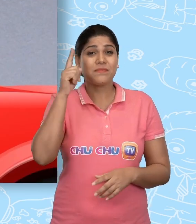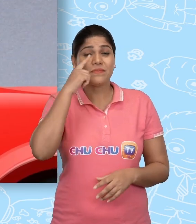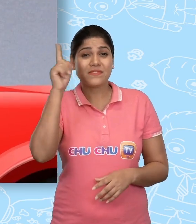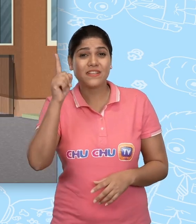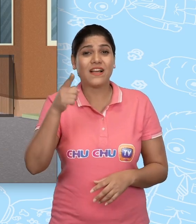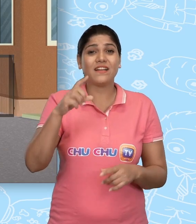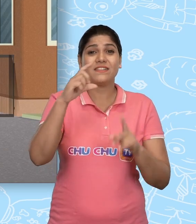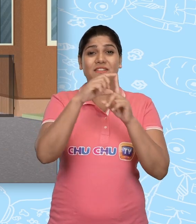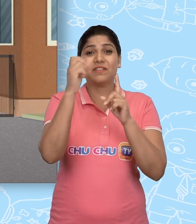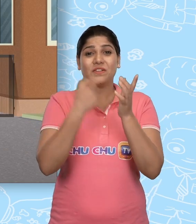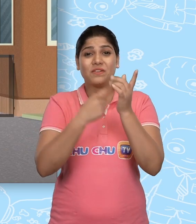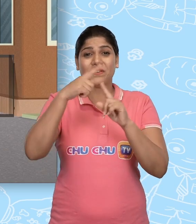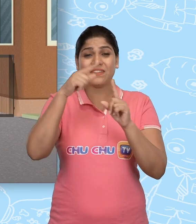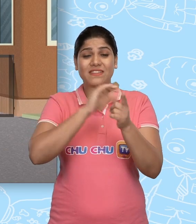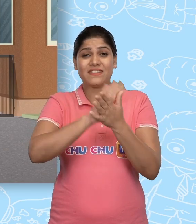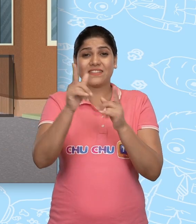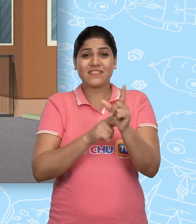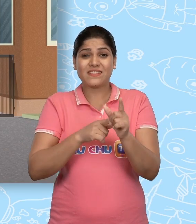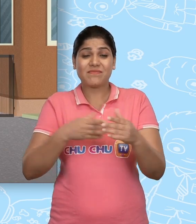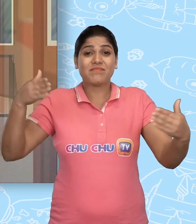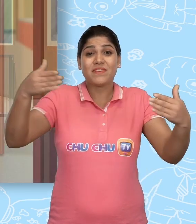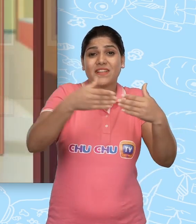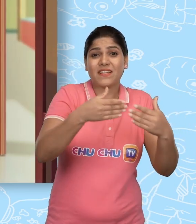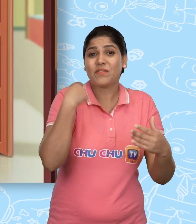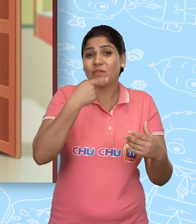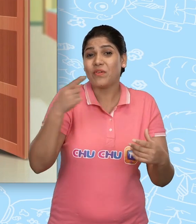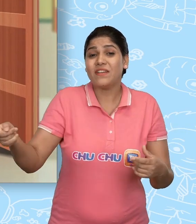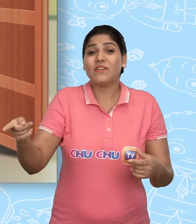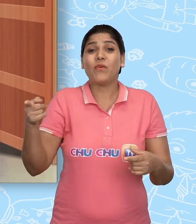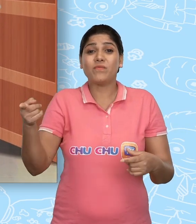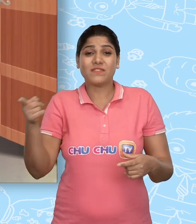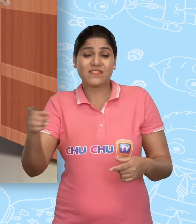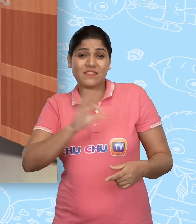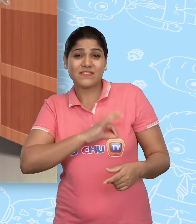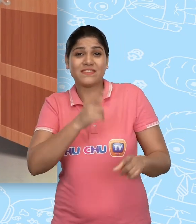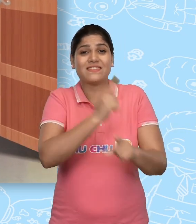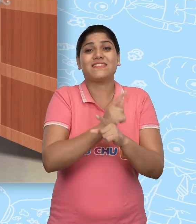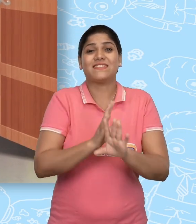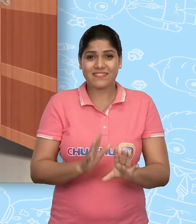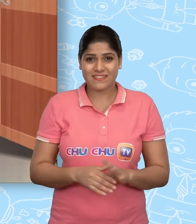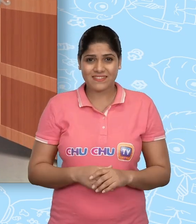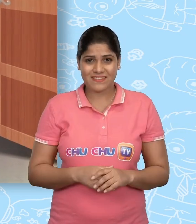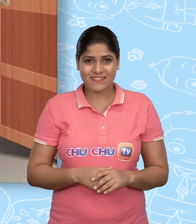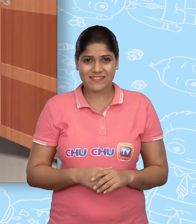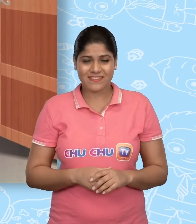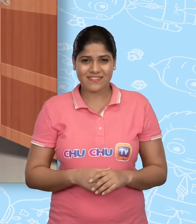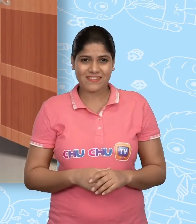चाचा के माता पिता मिस डॉर्थी से मिलने गए। वो चाचा की पसंदीदा टीचर थी।